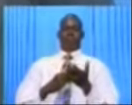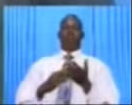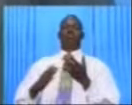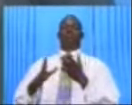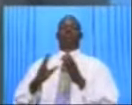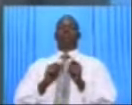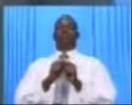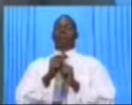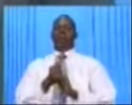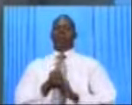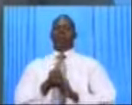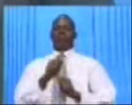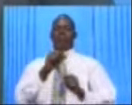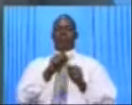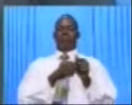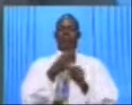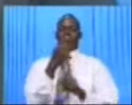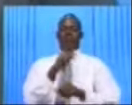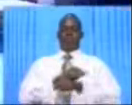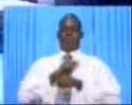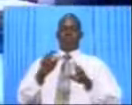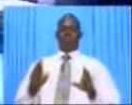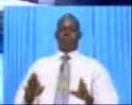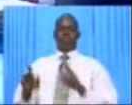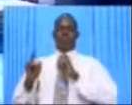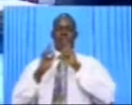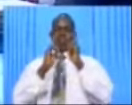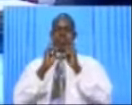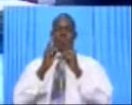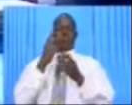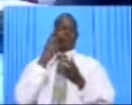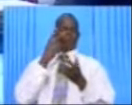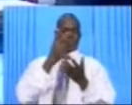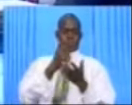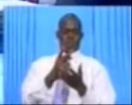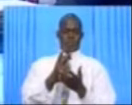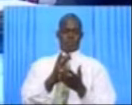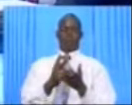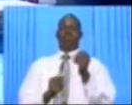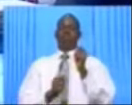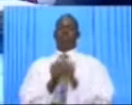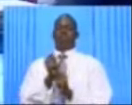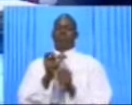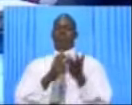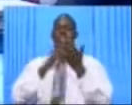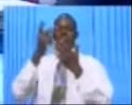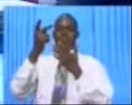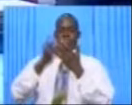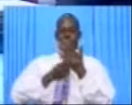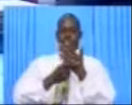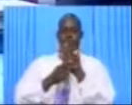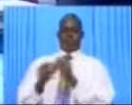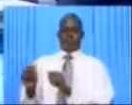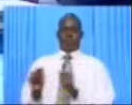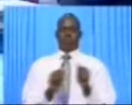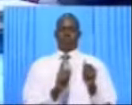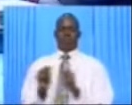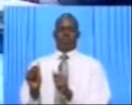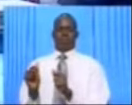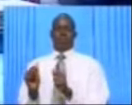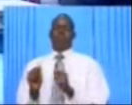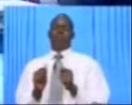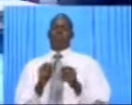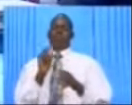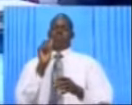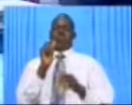dans chacune des entreprises et qui consiste en fait à leur faire un diagnostic plus un plan d'action dans lequel on aborde les aspects